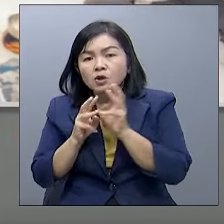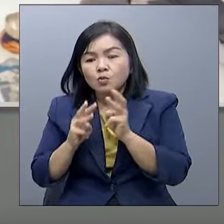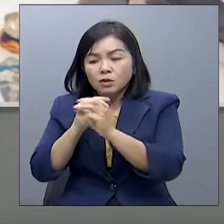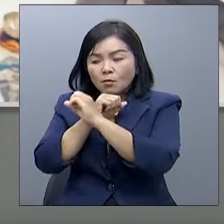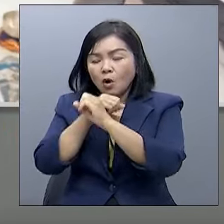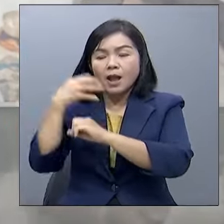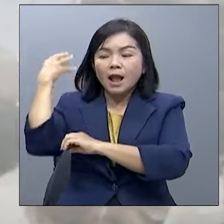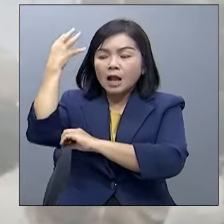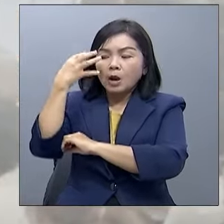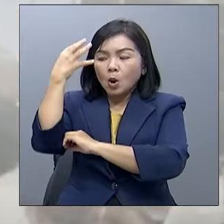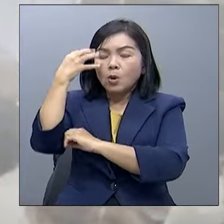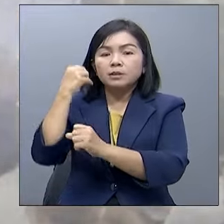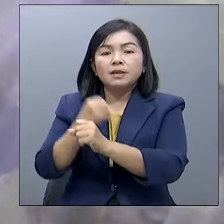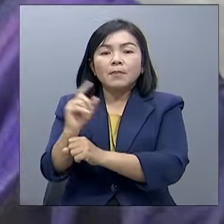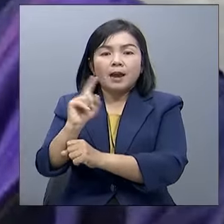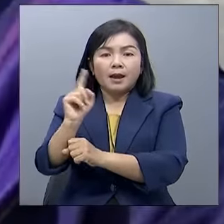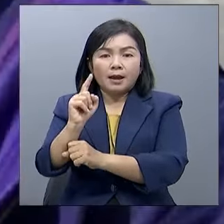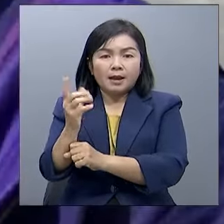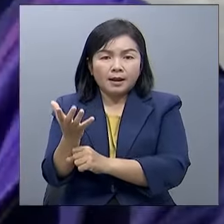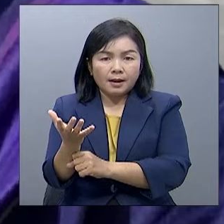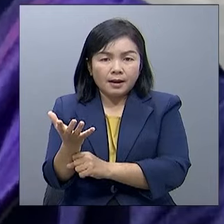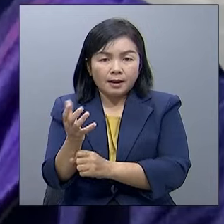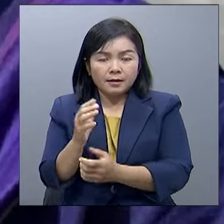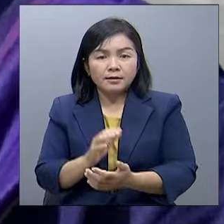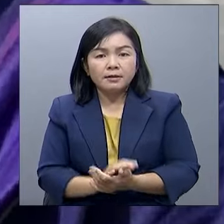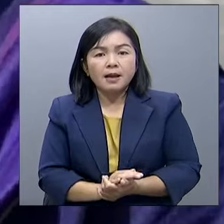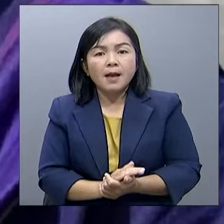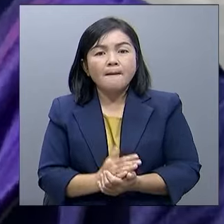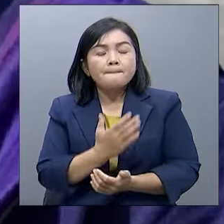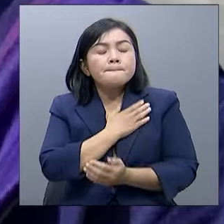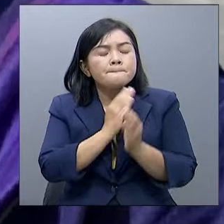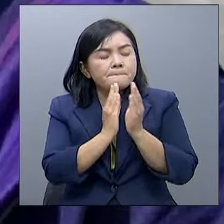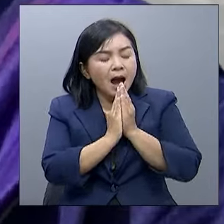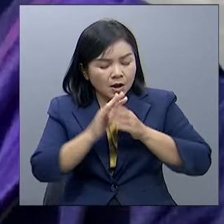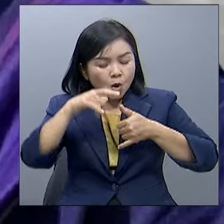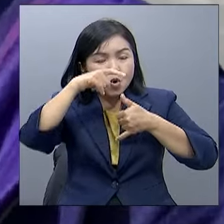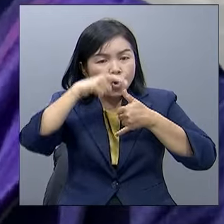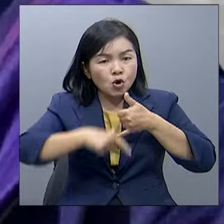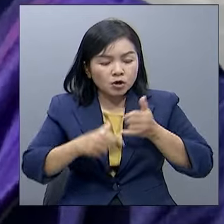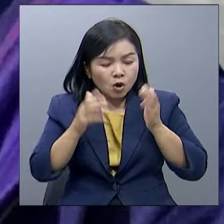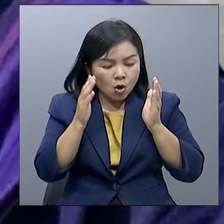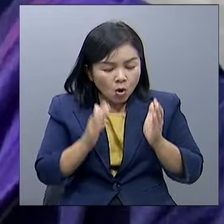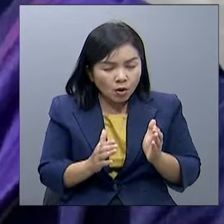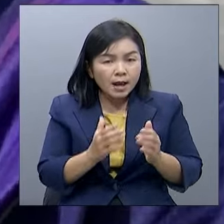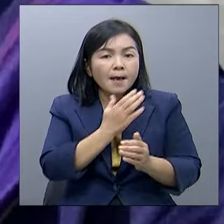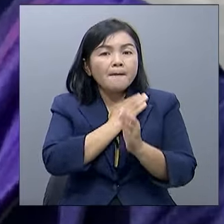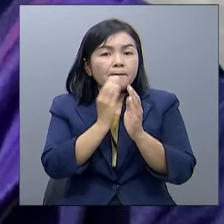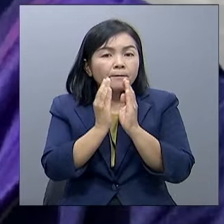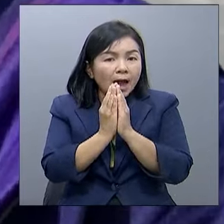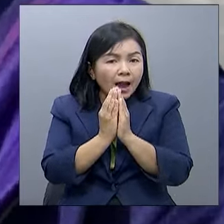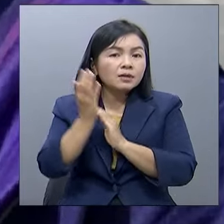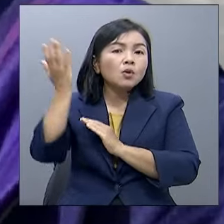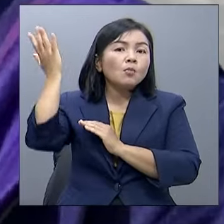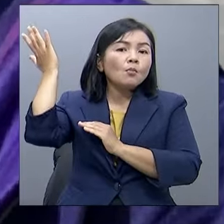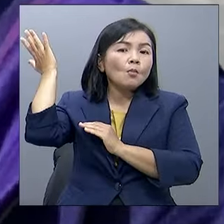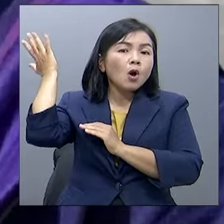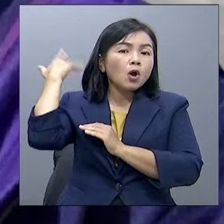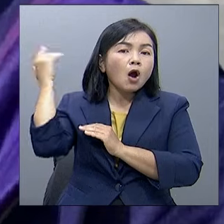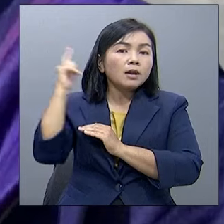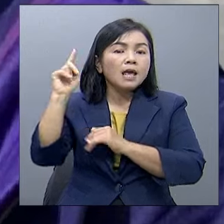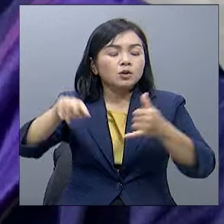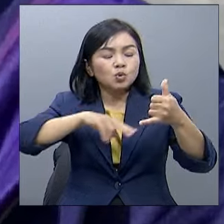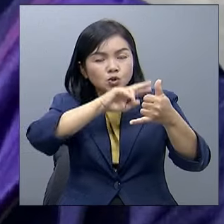ค่ะ พระก็คนคุณถ้าสมัยก่อนเรายิบล่ากับการที่เราตรวจส